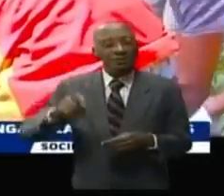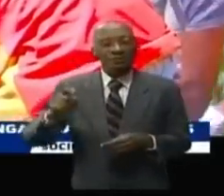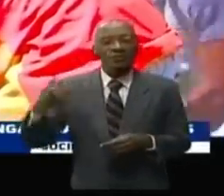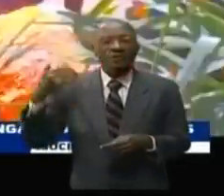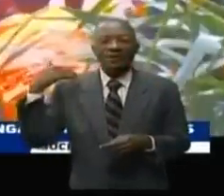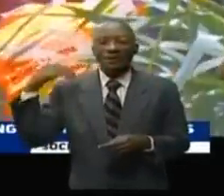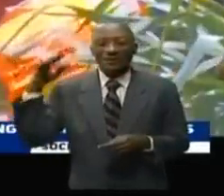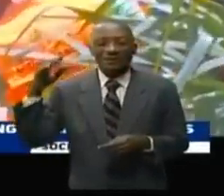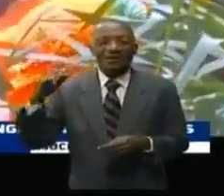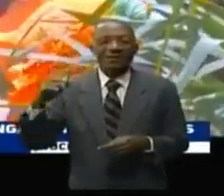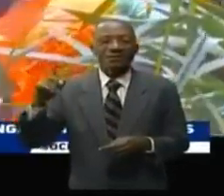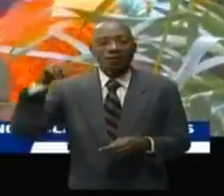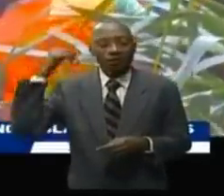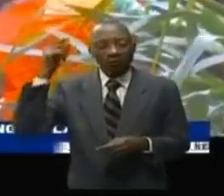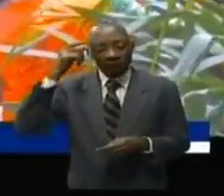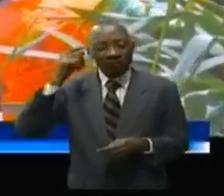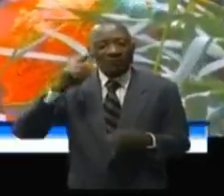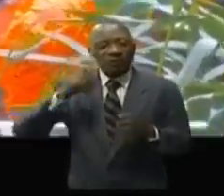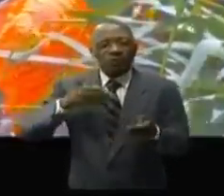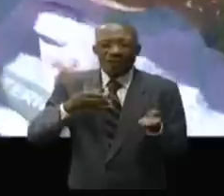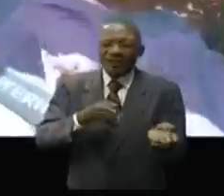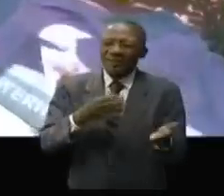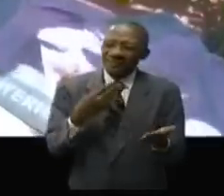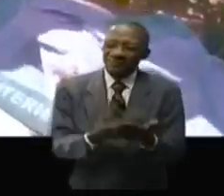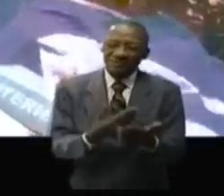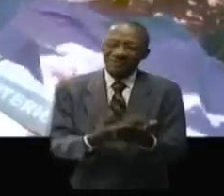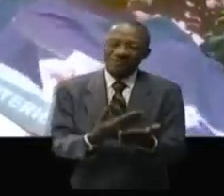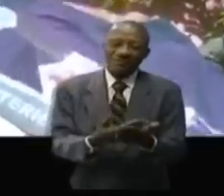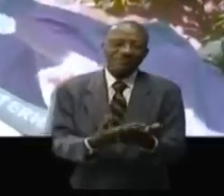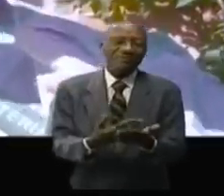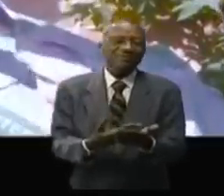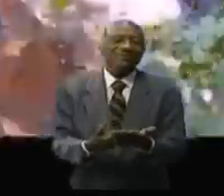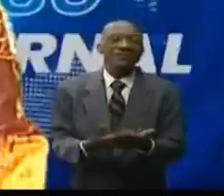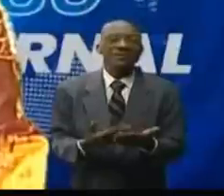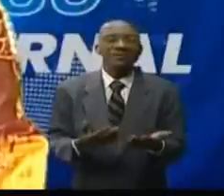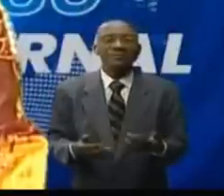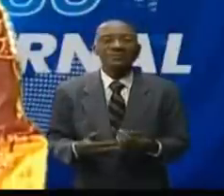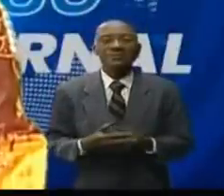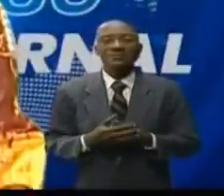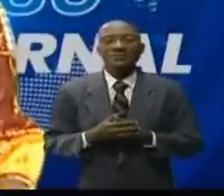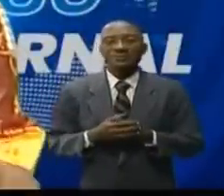gouvernement central serait la bienvenue, estiment certains observateurs.